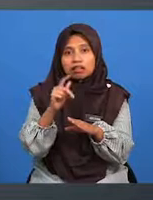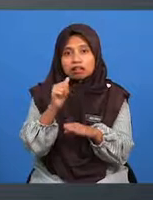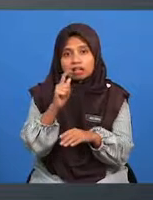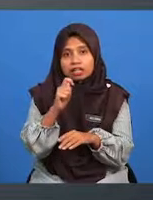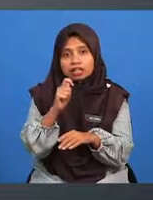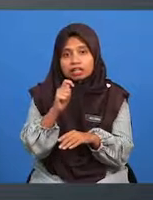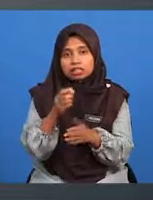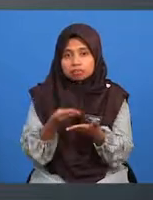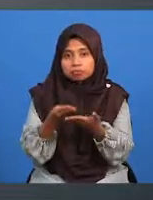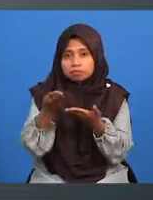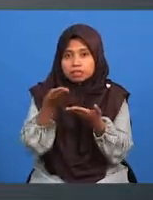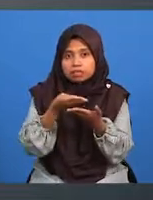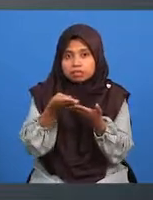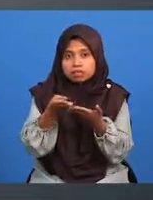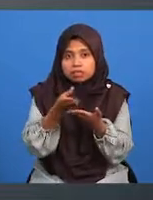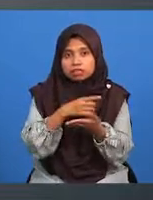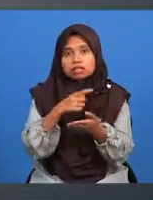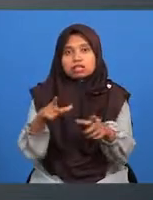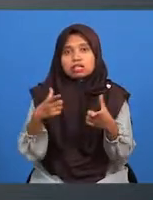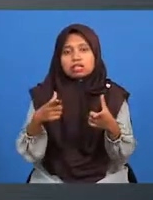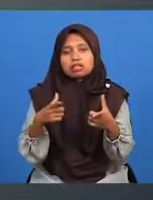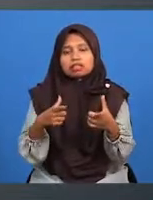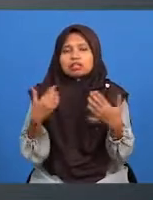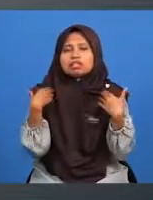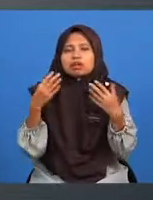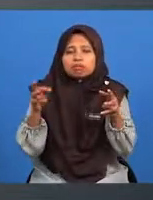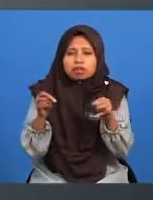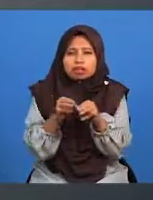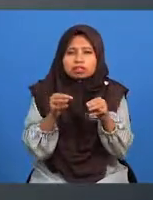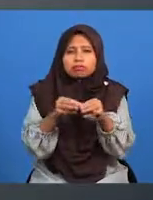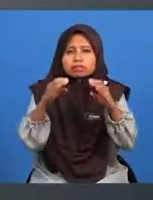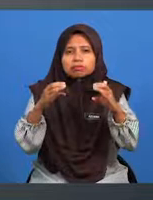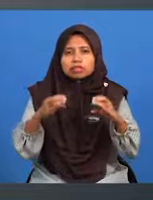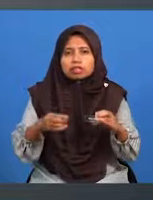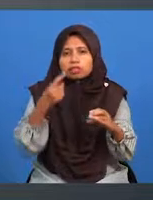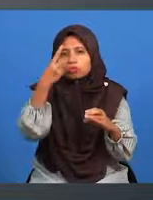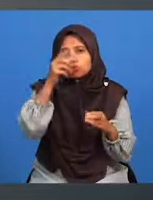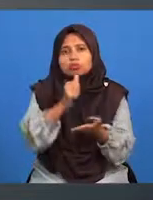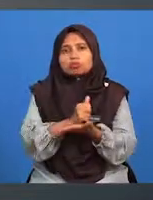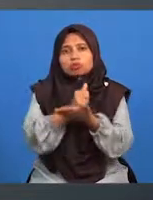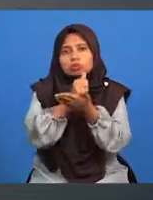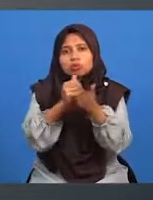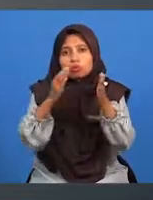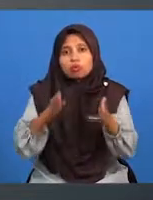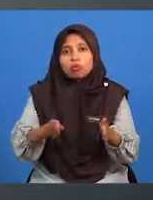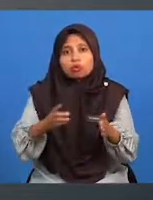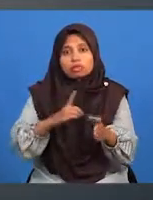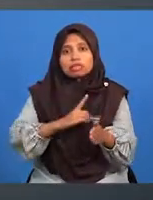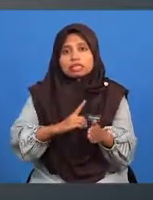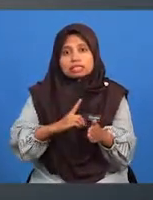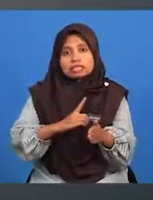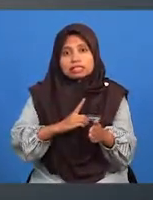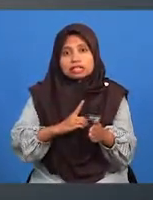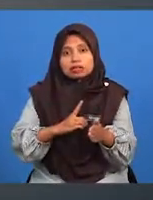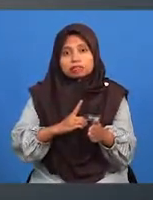sedekah sahaja murid-murid. Terdapat cara lain bagi kita membantu sesama saudara Islam